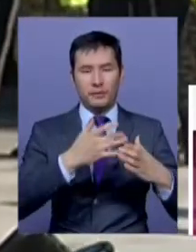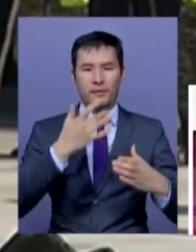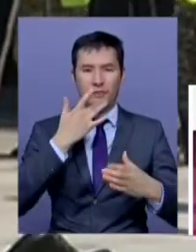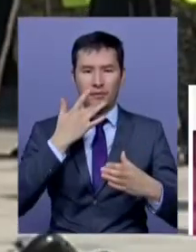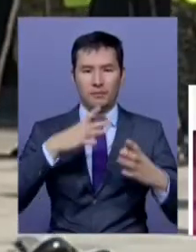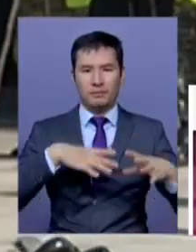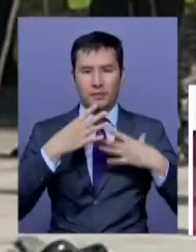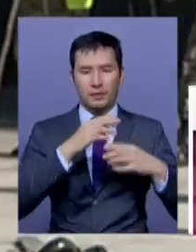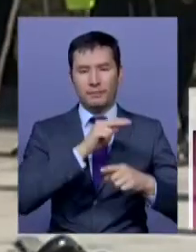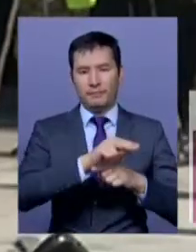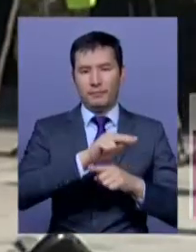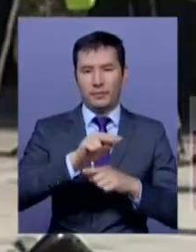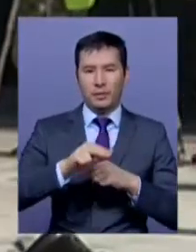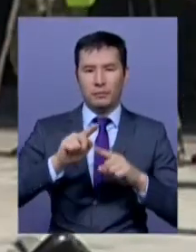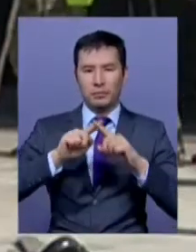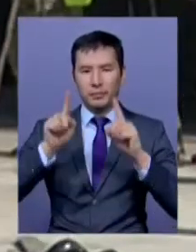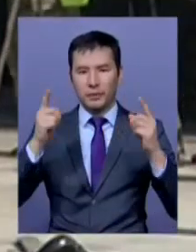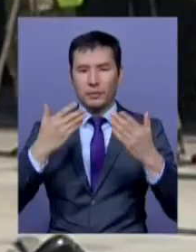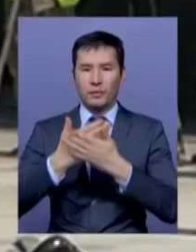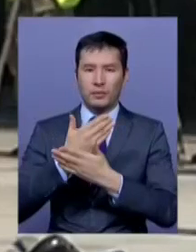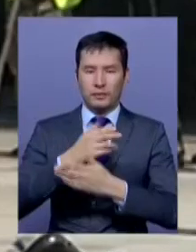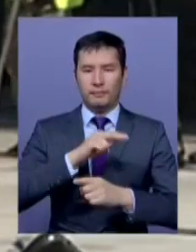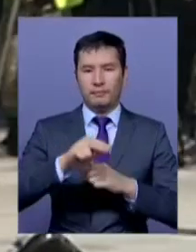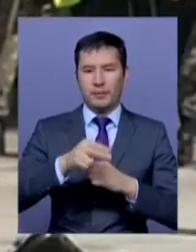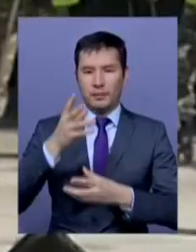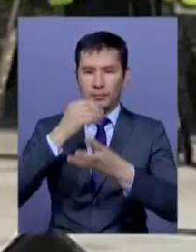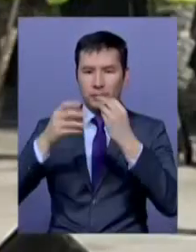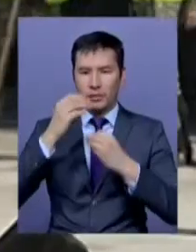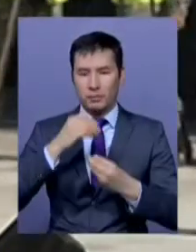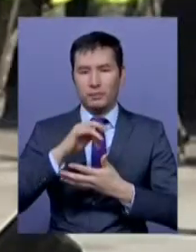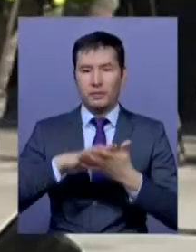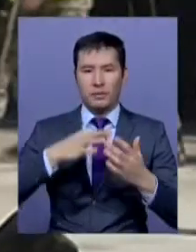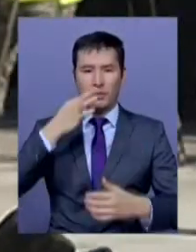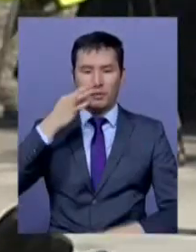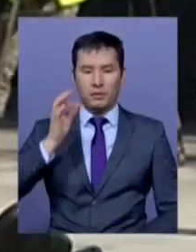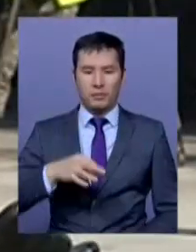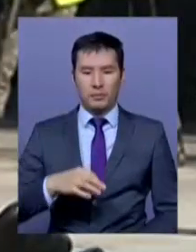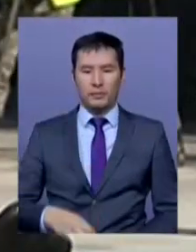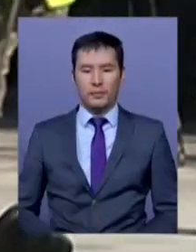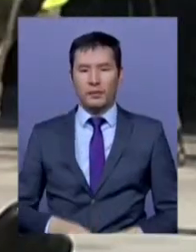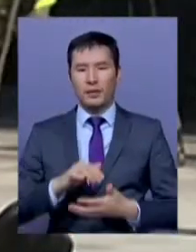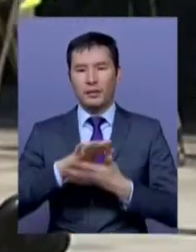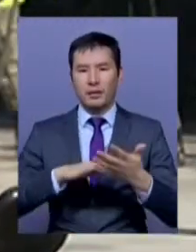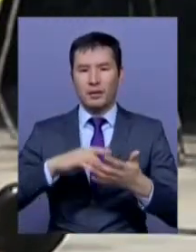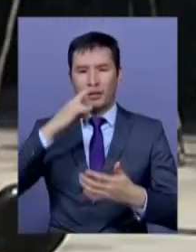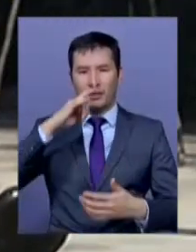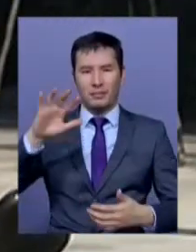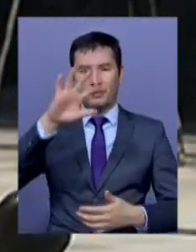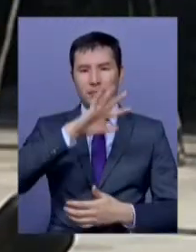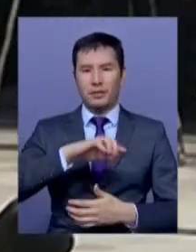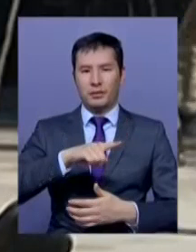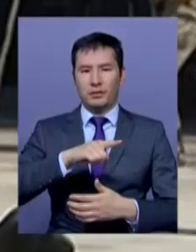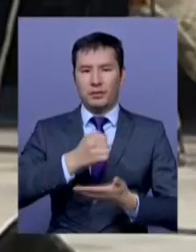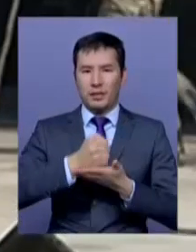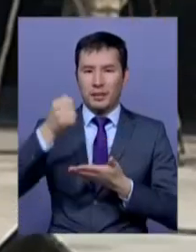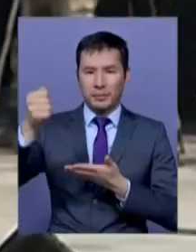өмірдегі тәжірибе барысында олардың қабілеттілігін жетілдіруге дейін апарамыз. Сонымен қатар Қазақстан Республикасының әуе қорғаныс күштері бөлімдерінің